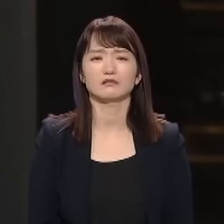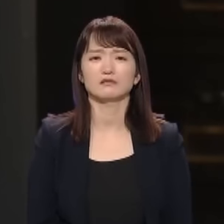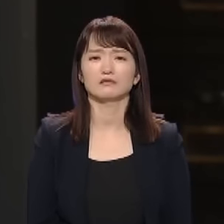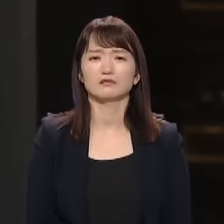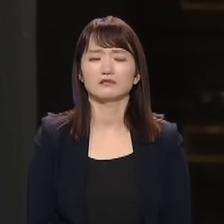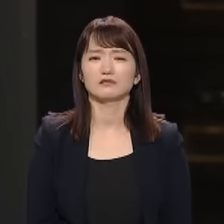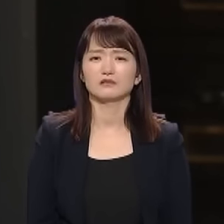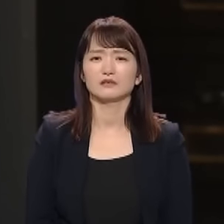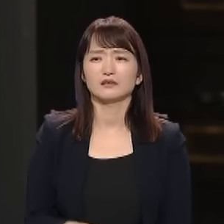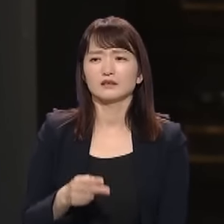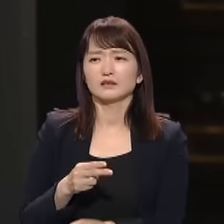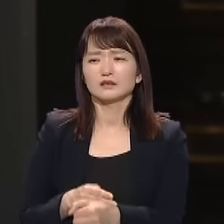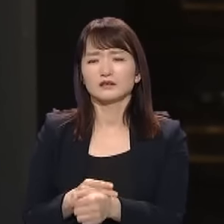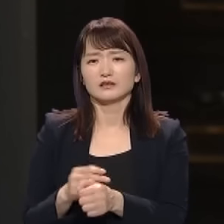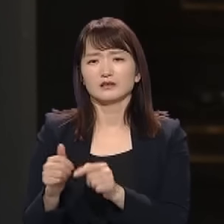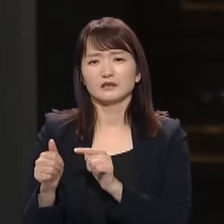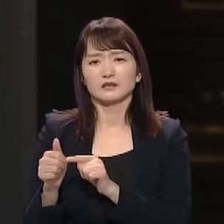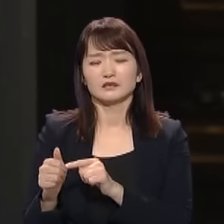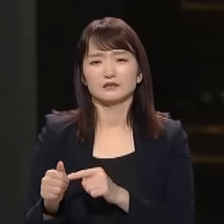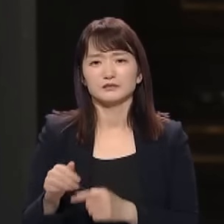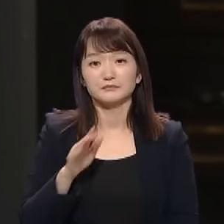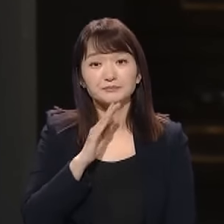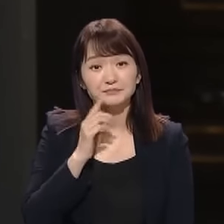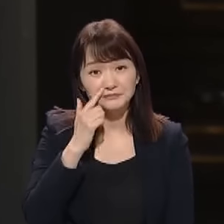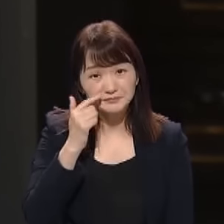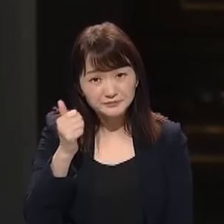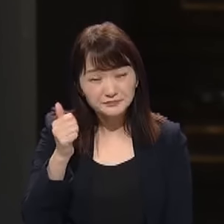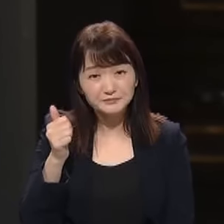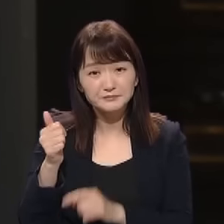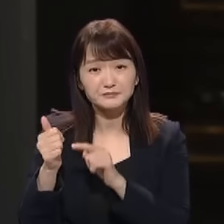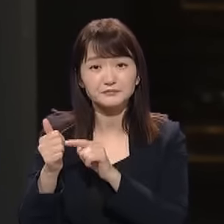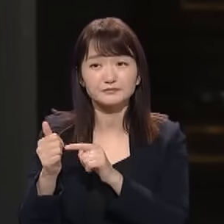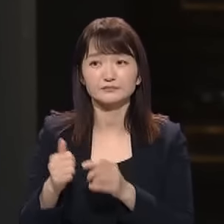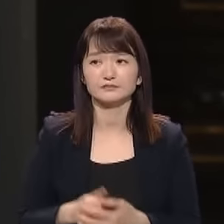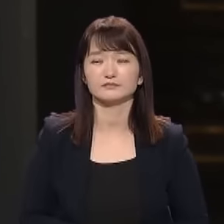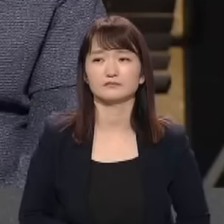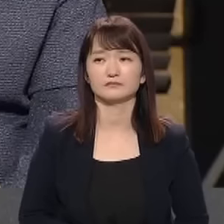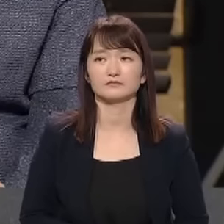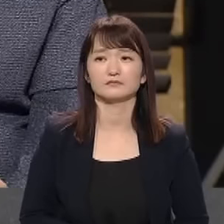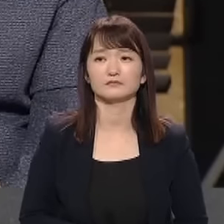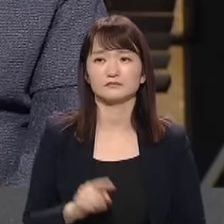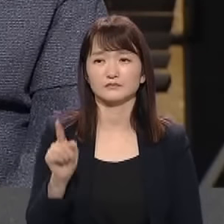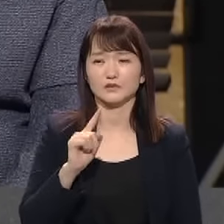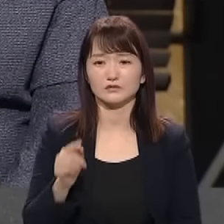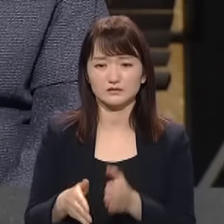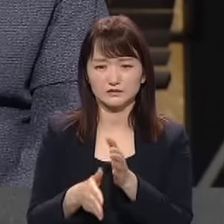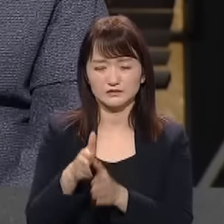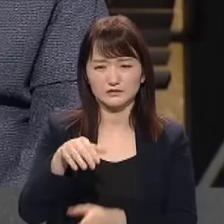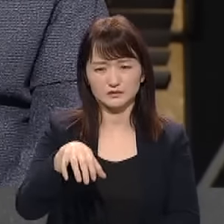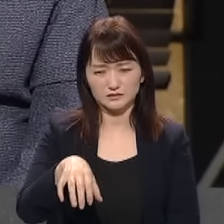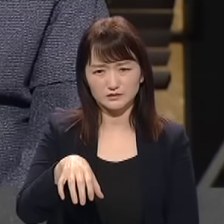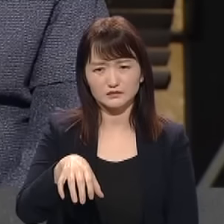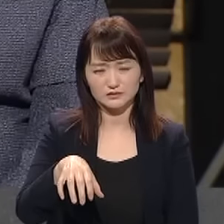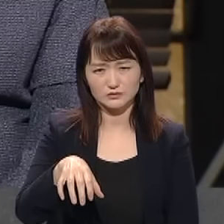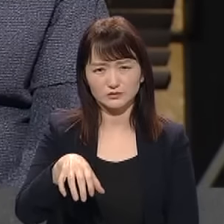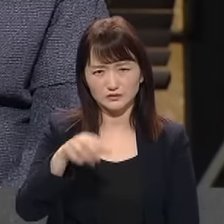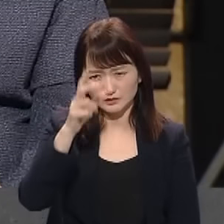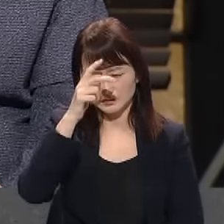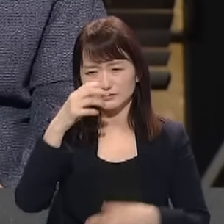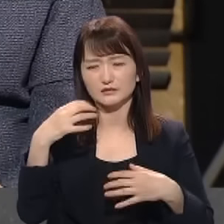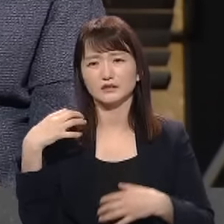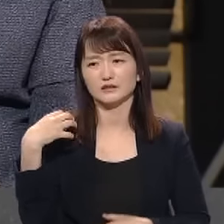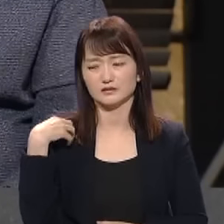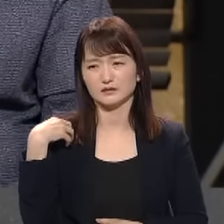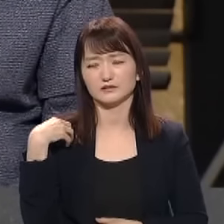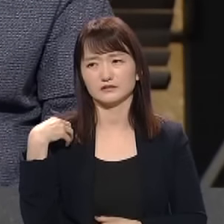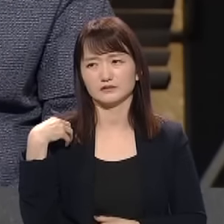자, 교수님, 친부가 뭐 서울 무슨 서울 시경에 있었다고 해요. 예, 전직